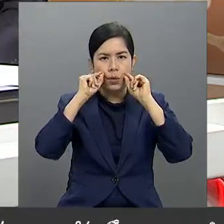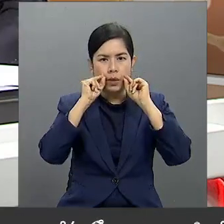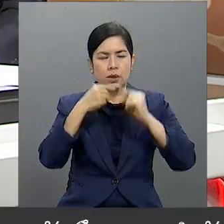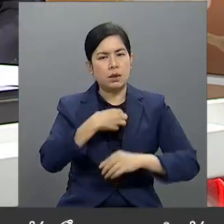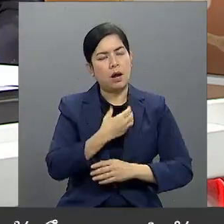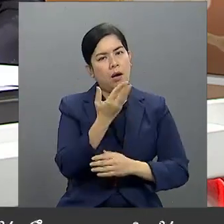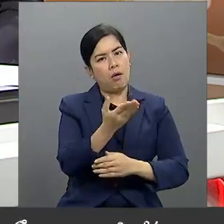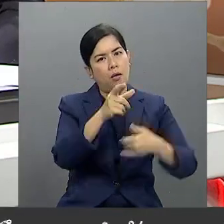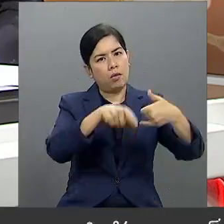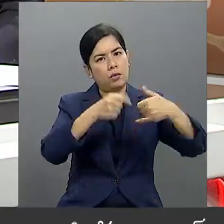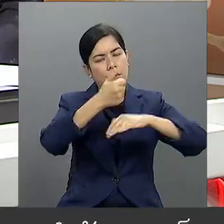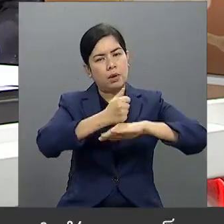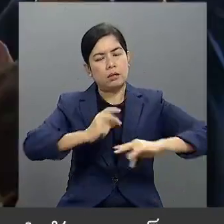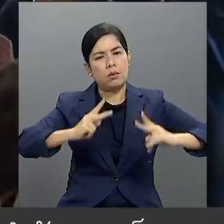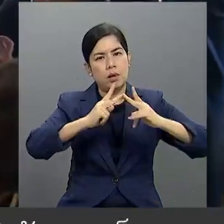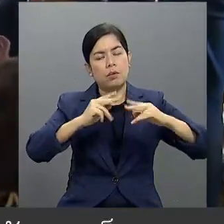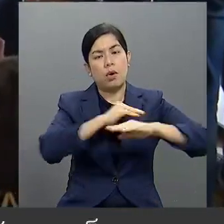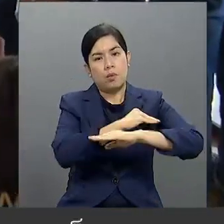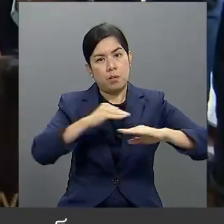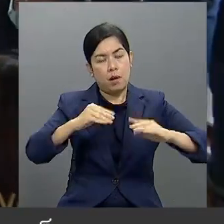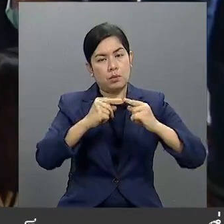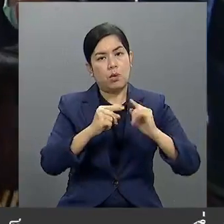ยไทม์ไลน์อย่างตรงไปตรงมาครับ